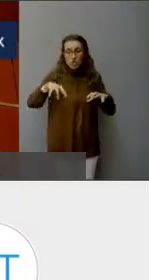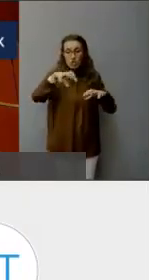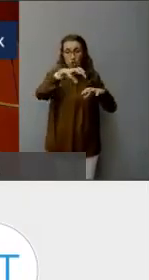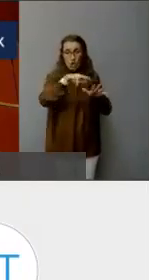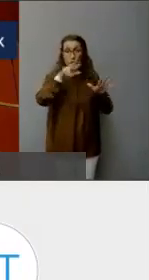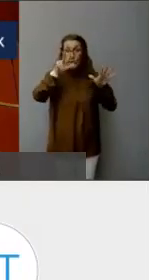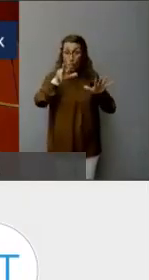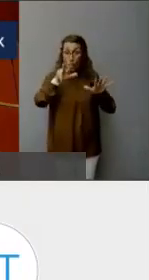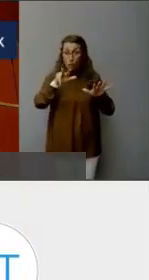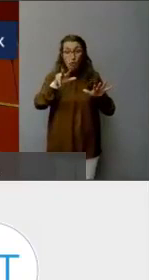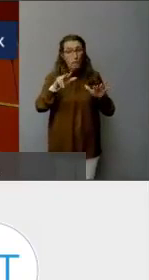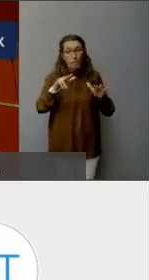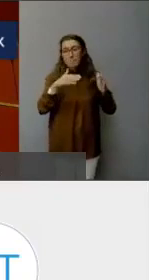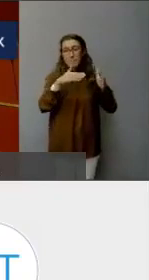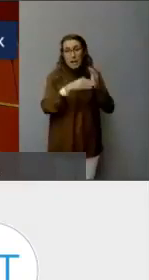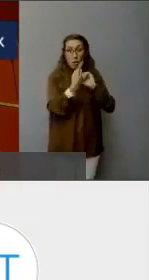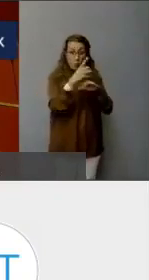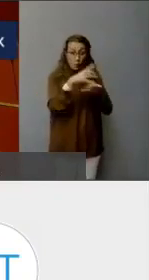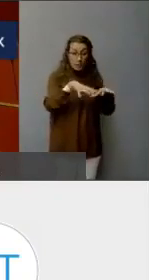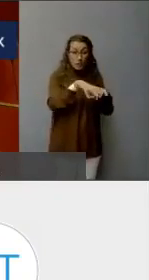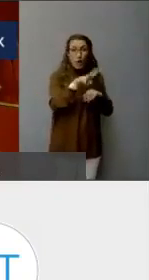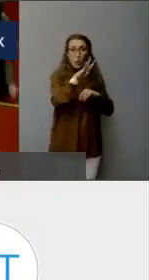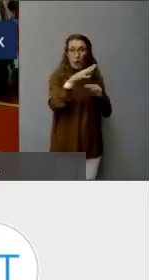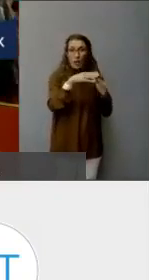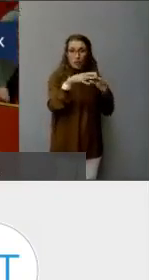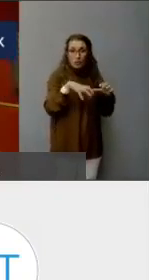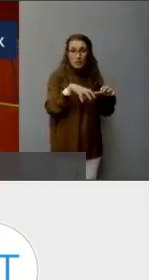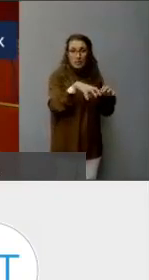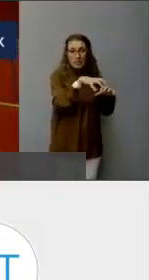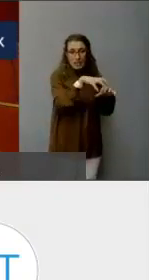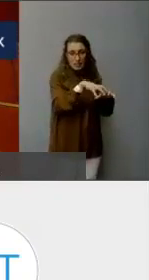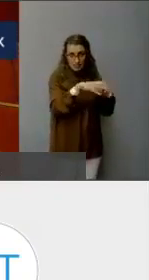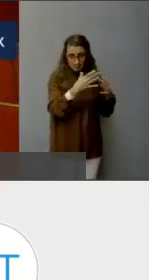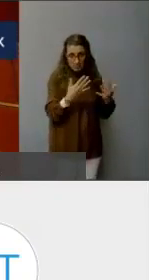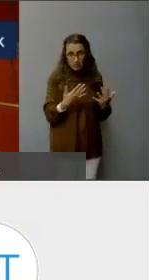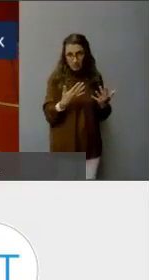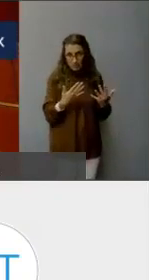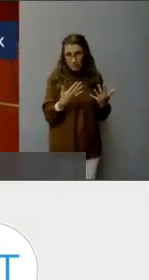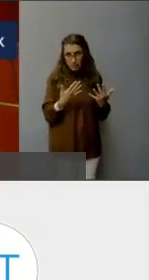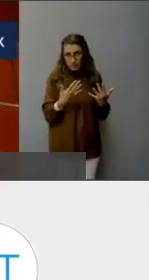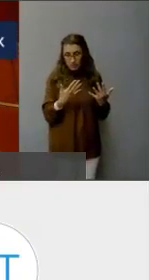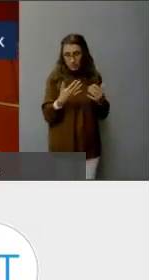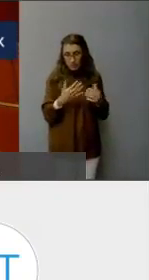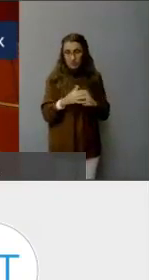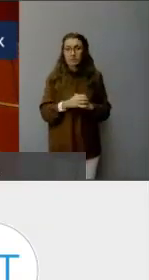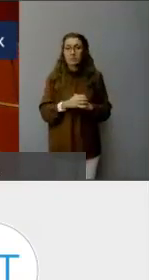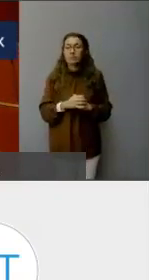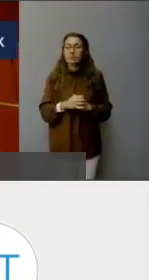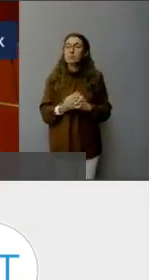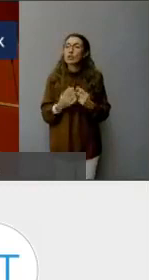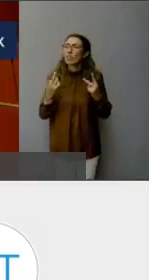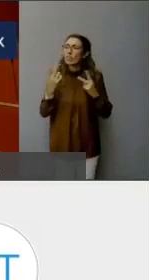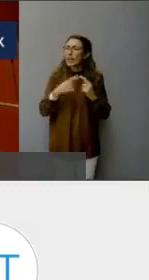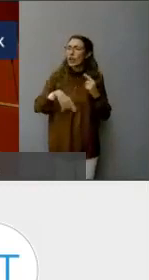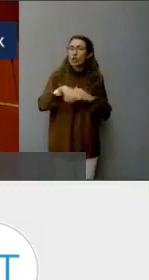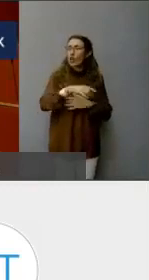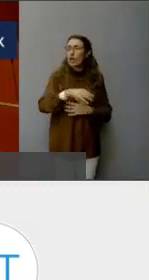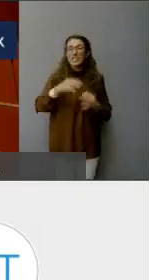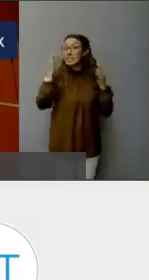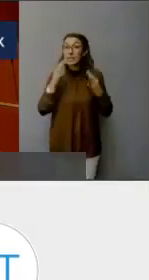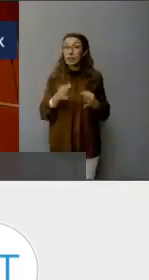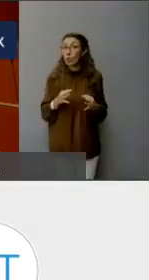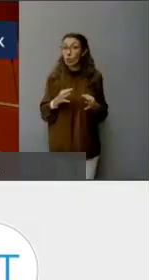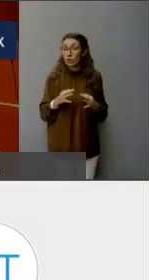l'emendamento 4 arriviamo a 32 villette che è più o meno quello che si deve costruire ma attenzione noi non siamo sicuri non siamo